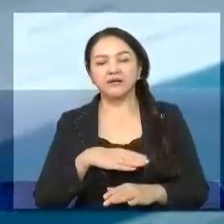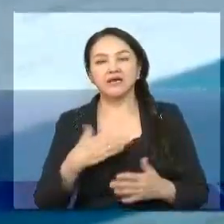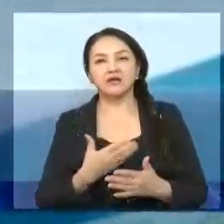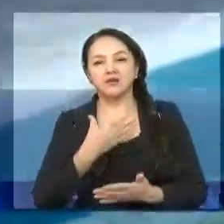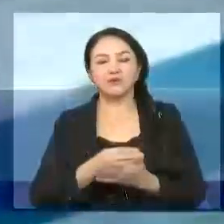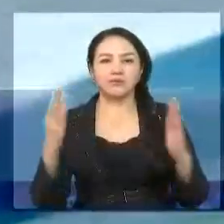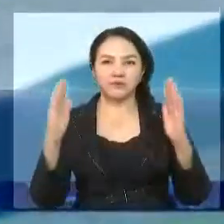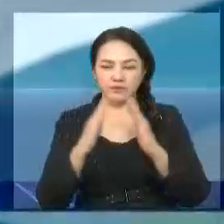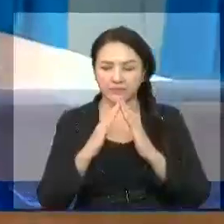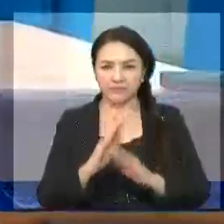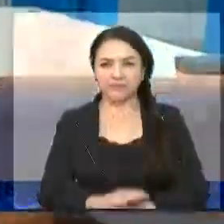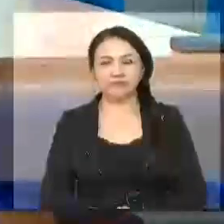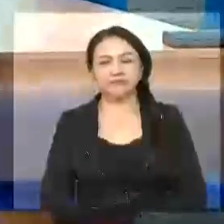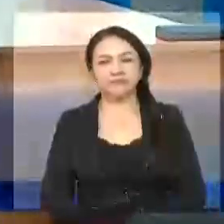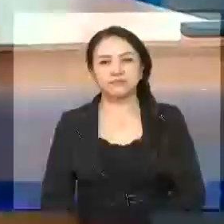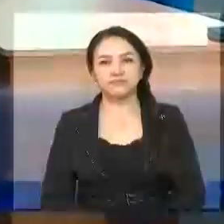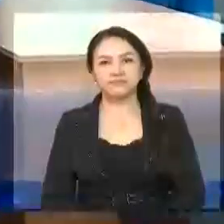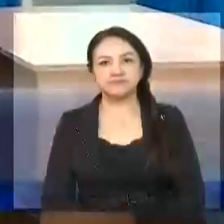гражданский долг на